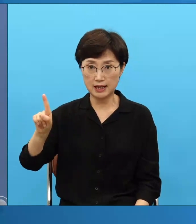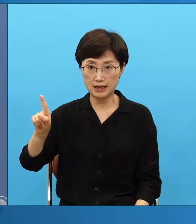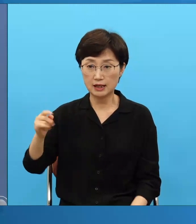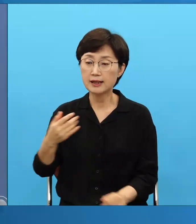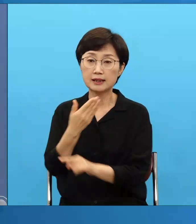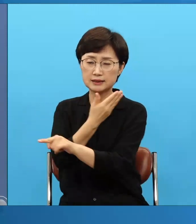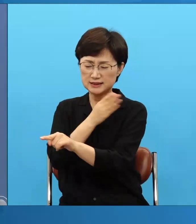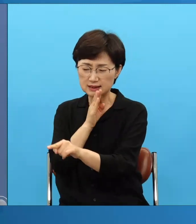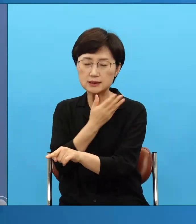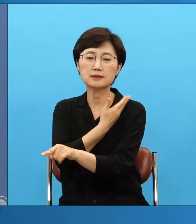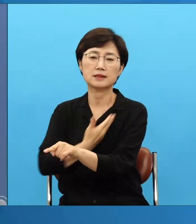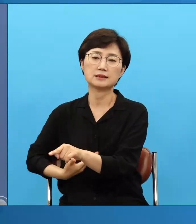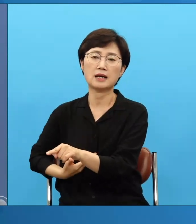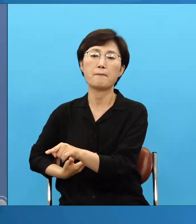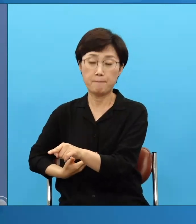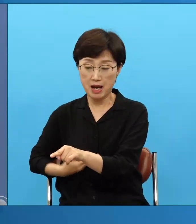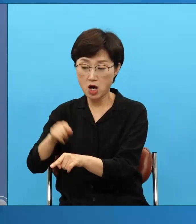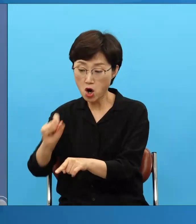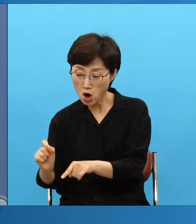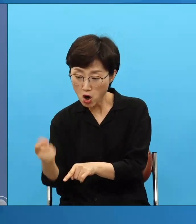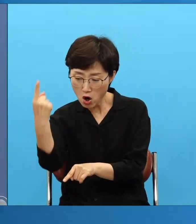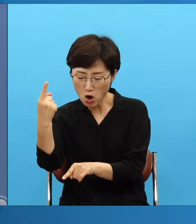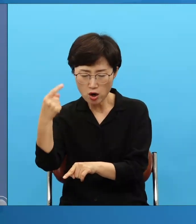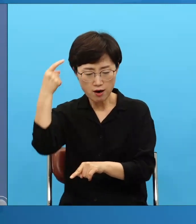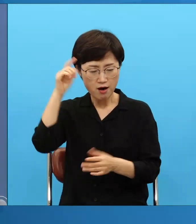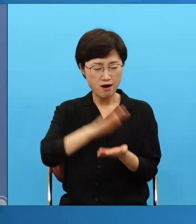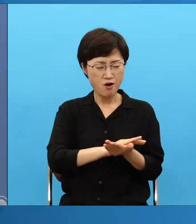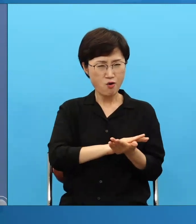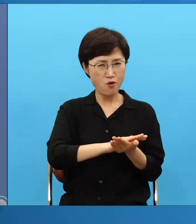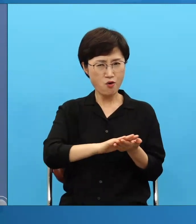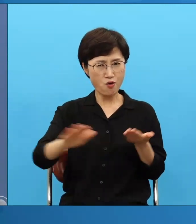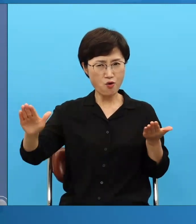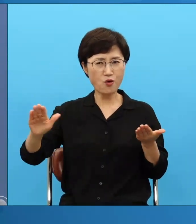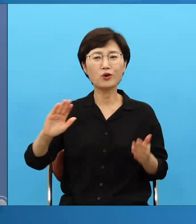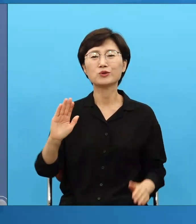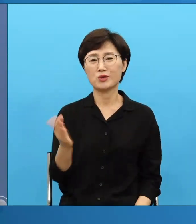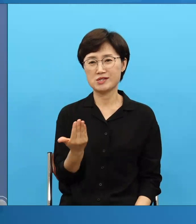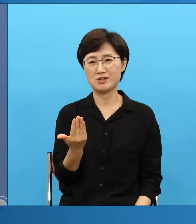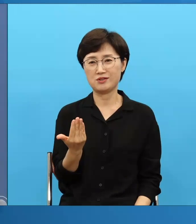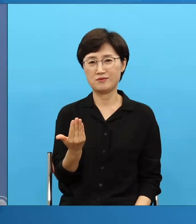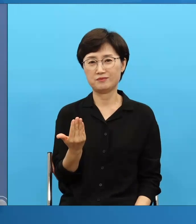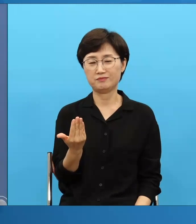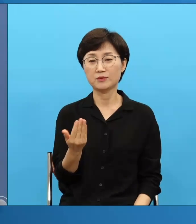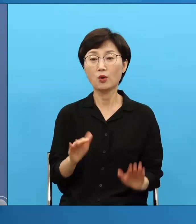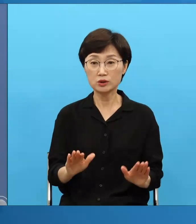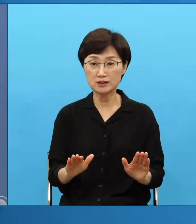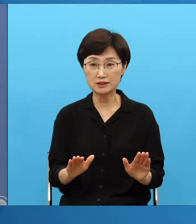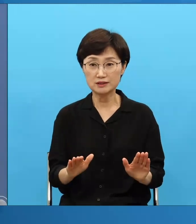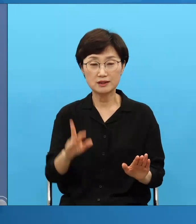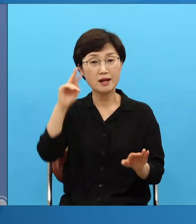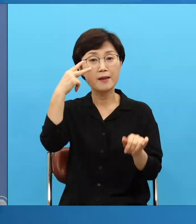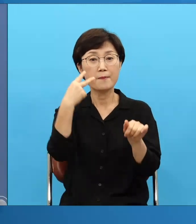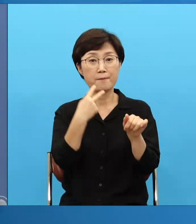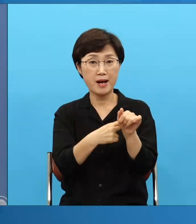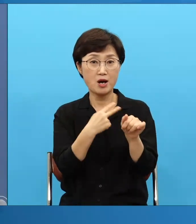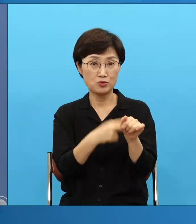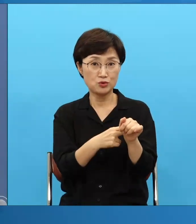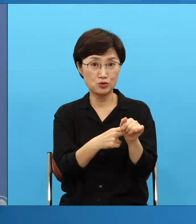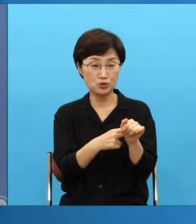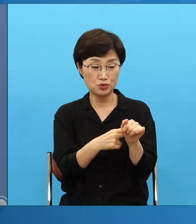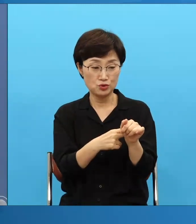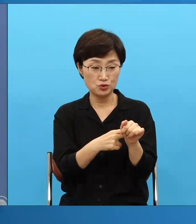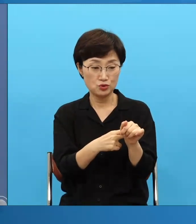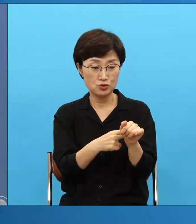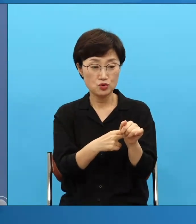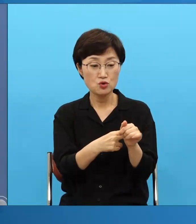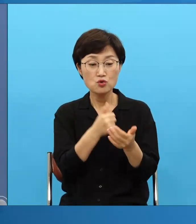that individuals like Priscilla and Aquila arose in the church and so they received the greatest answers. 오늘은 바울이 중요한 인물